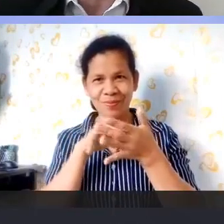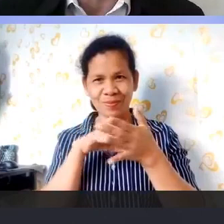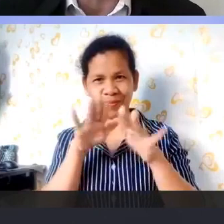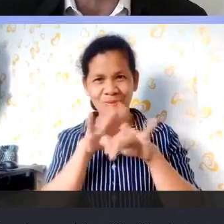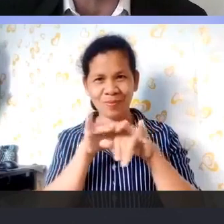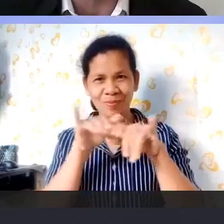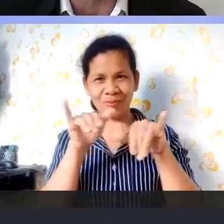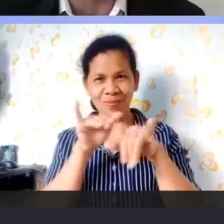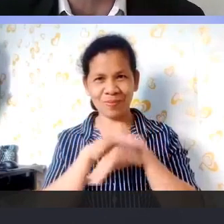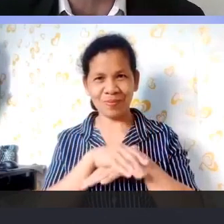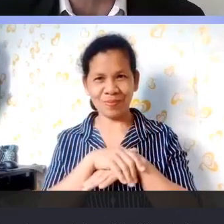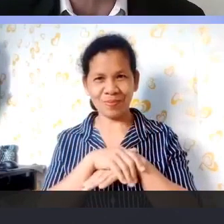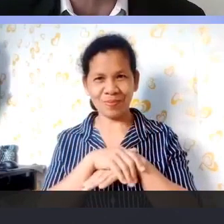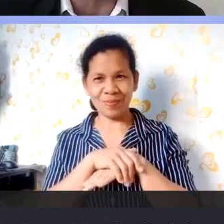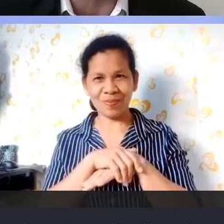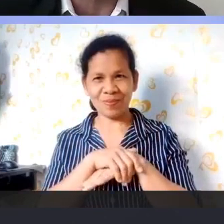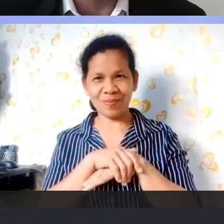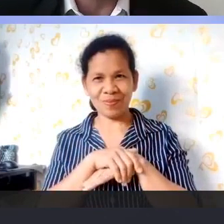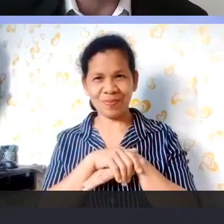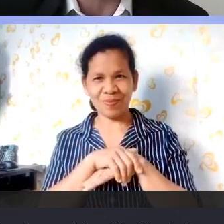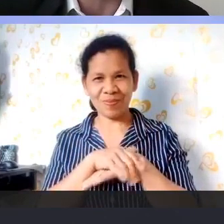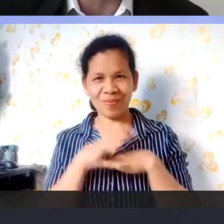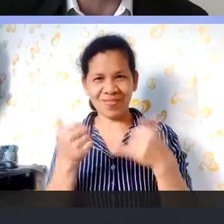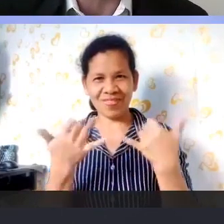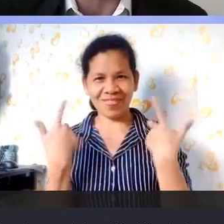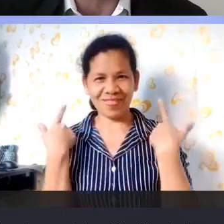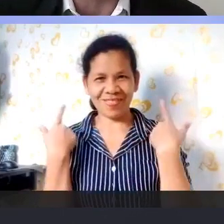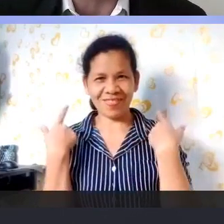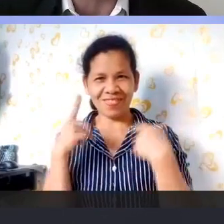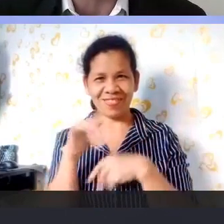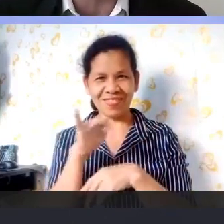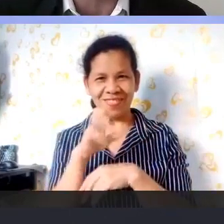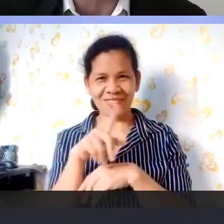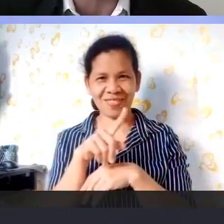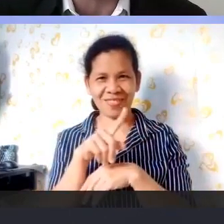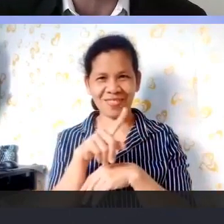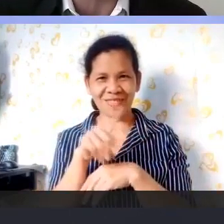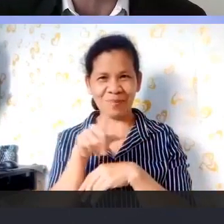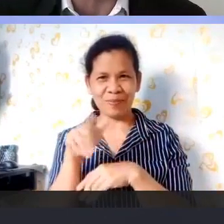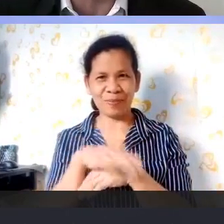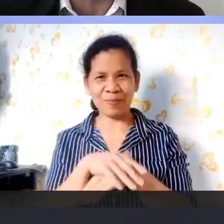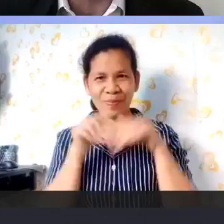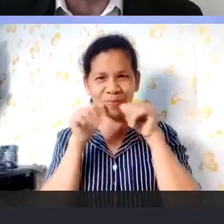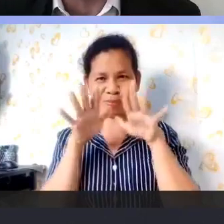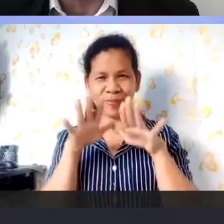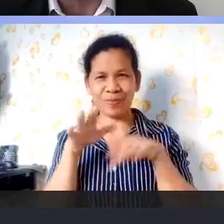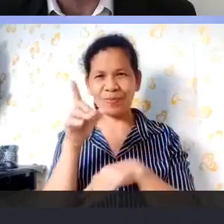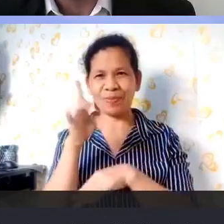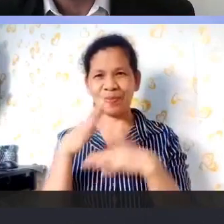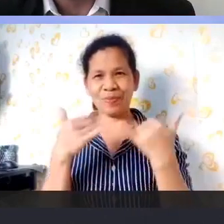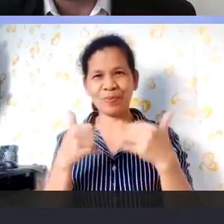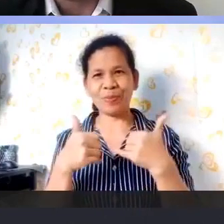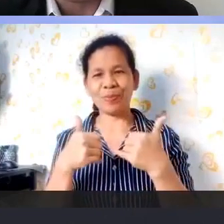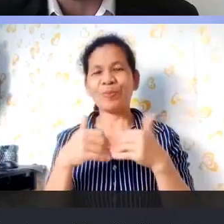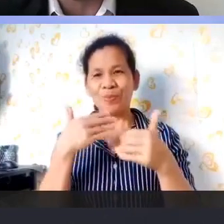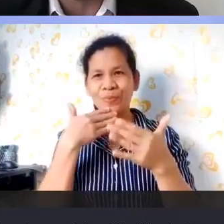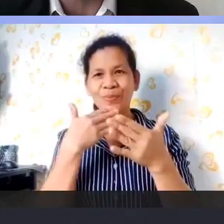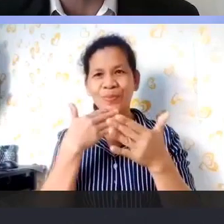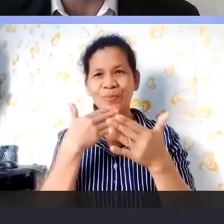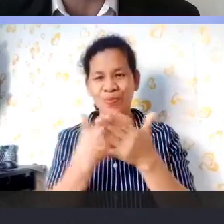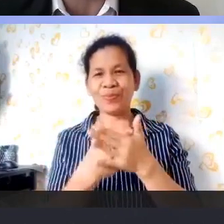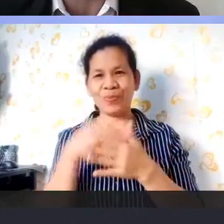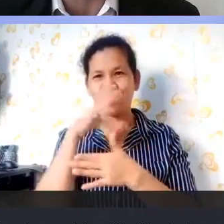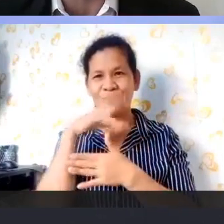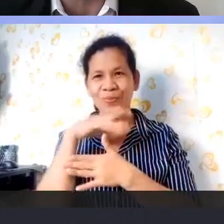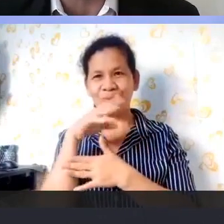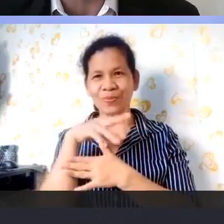ba? Napakalapit sa puso nito ni Pastor Michael. Blessed Monday to all. Let's seek God first this morning by studying His